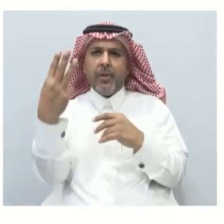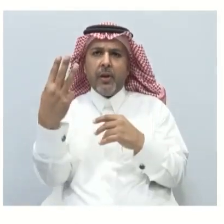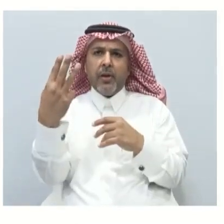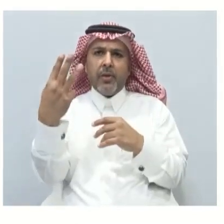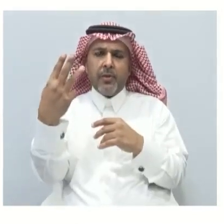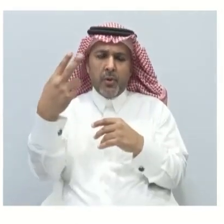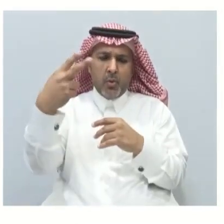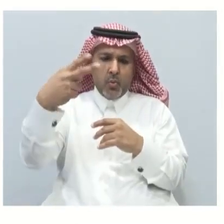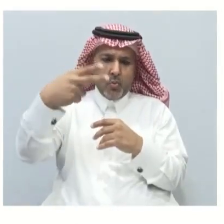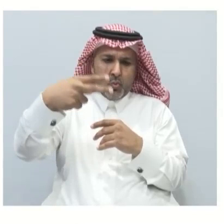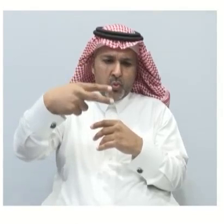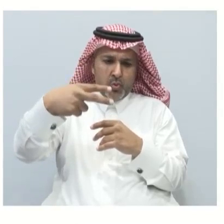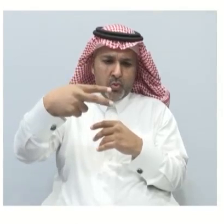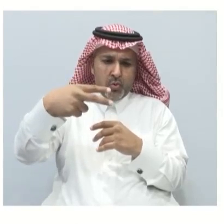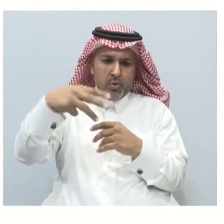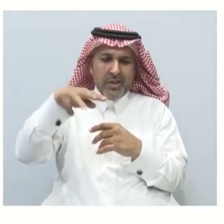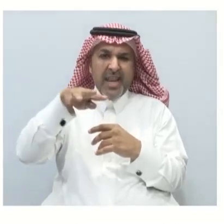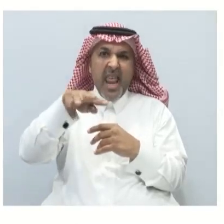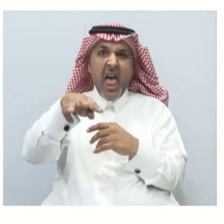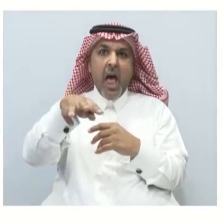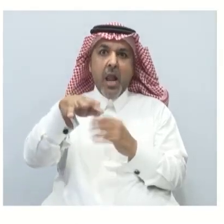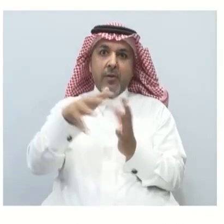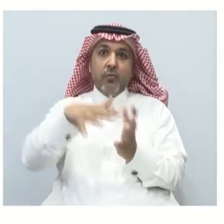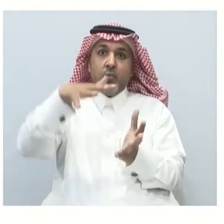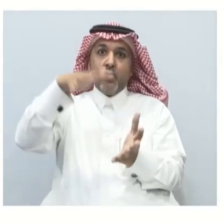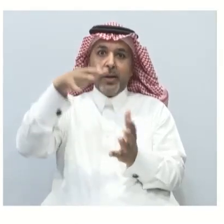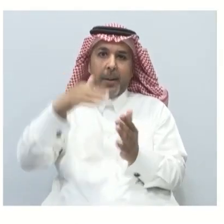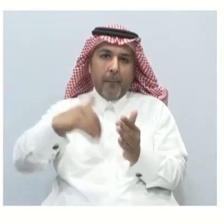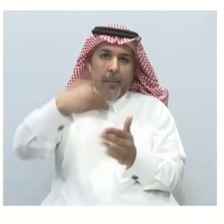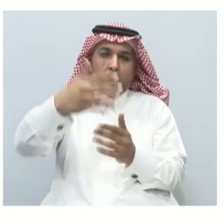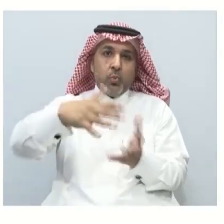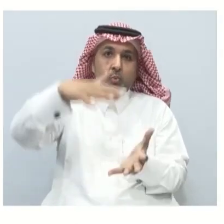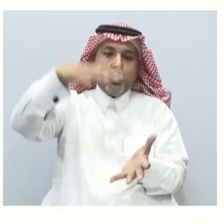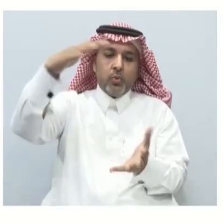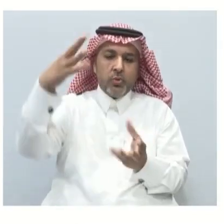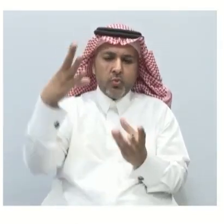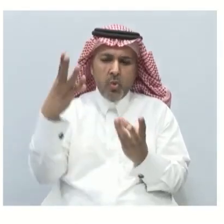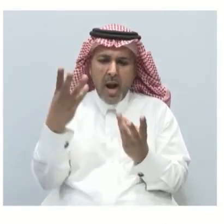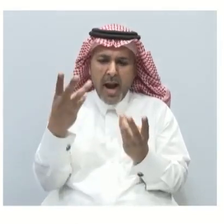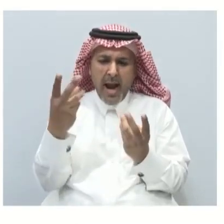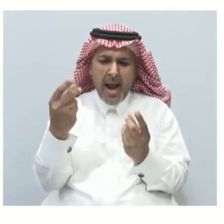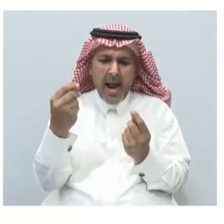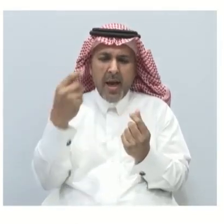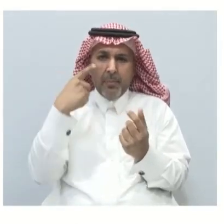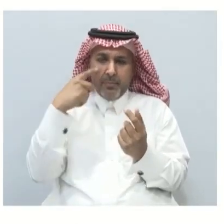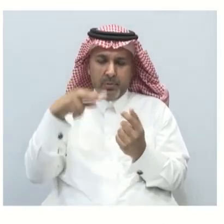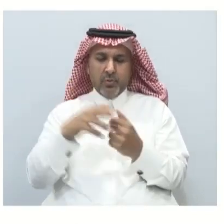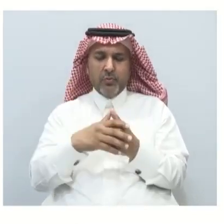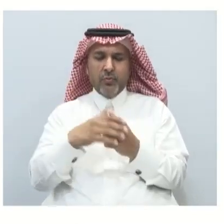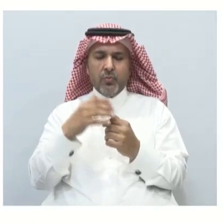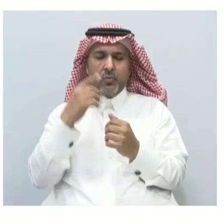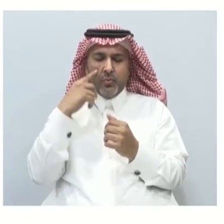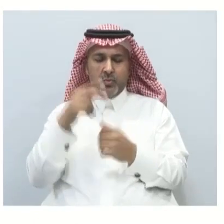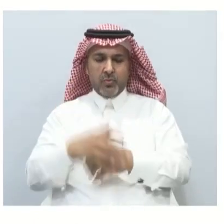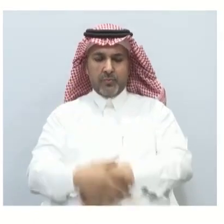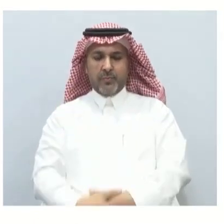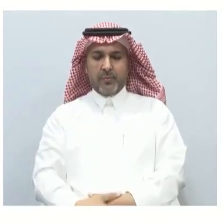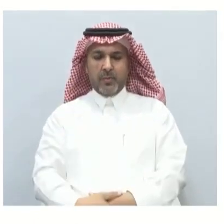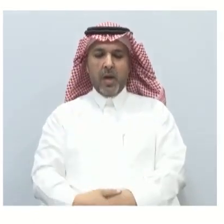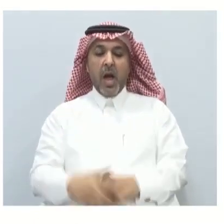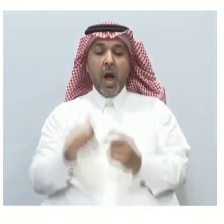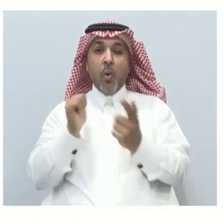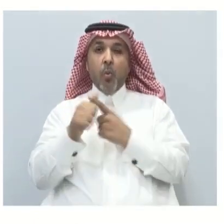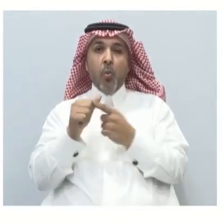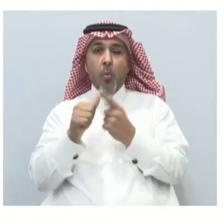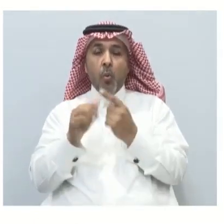هذه مساله عامل النمو تذكرونها اللي اخذناها في الدرس السابق لاحظ ان الاي هو العدد الاساسي اللي هو كان